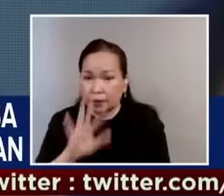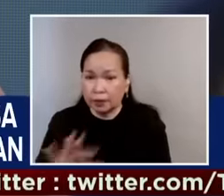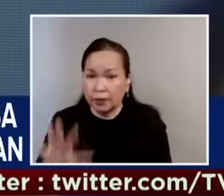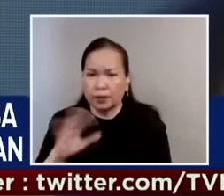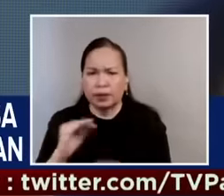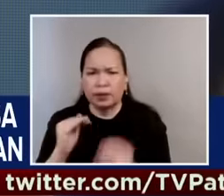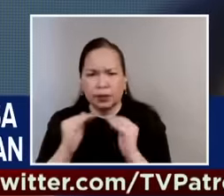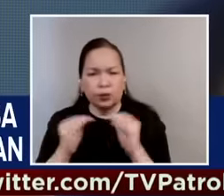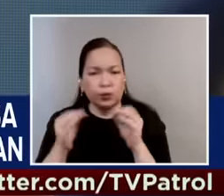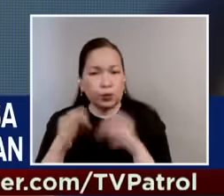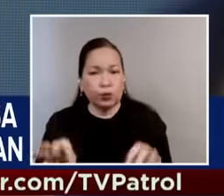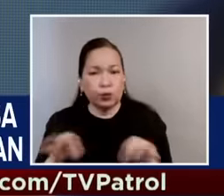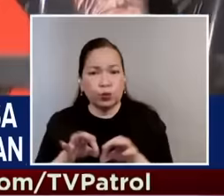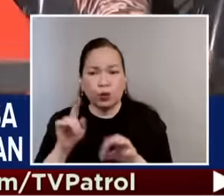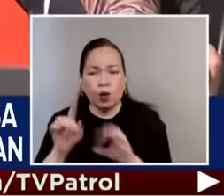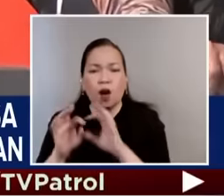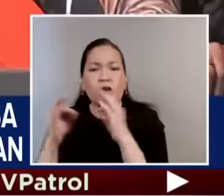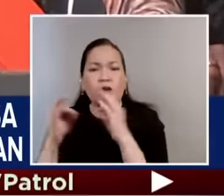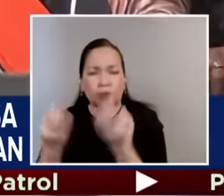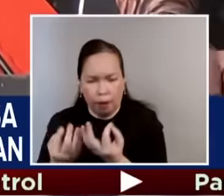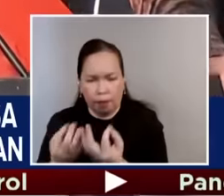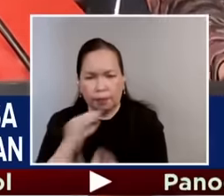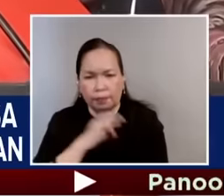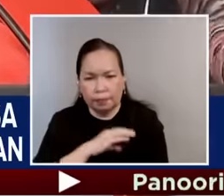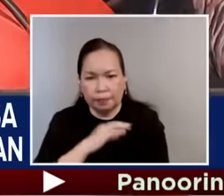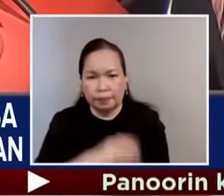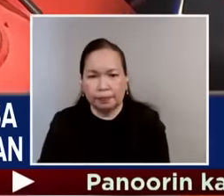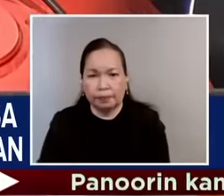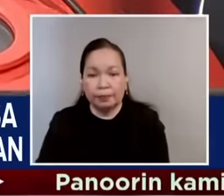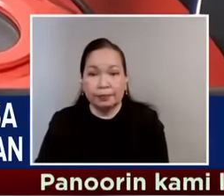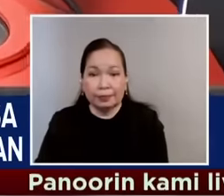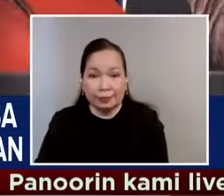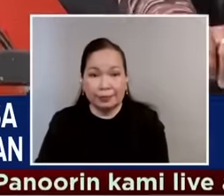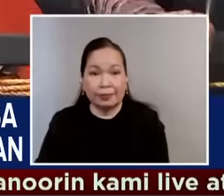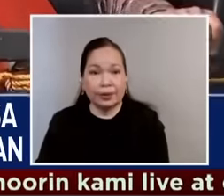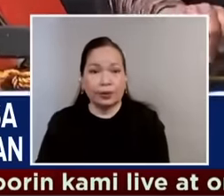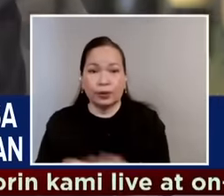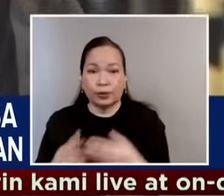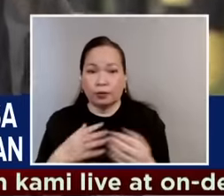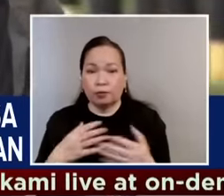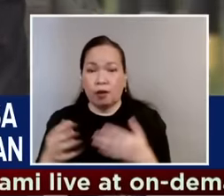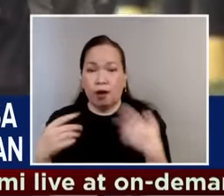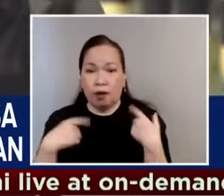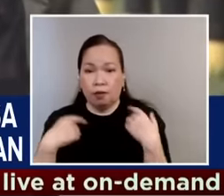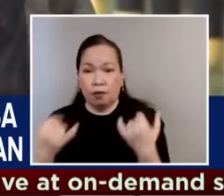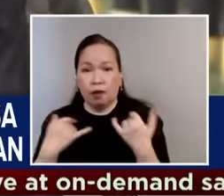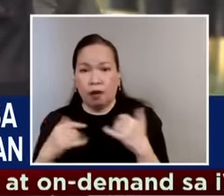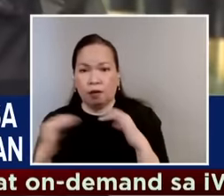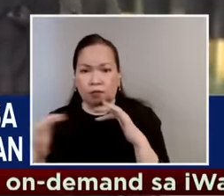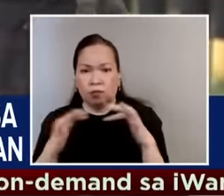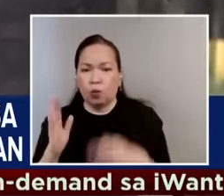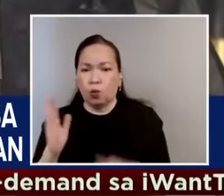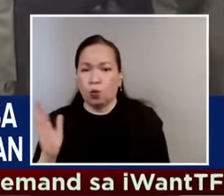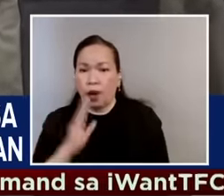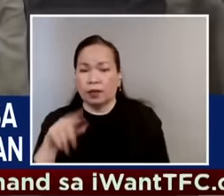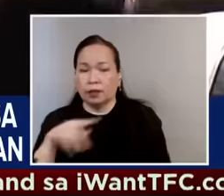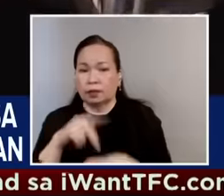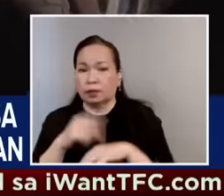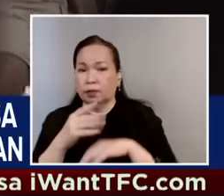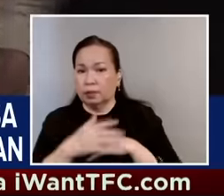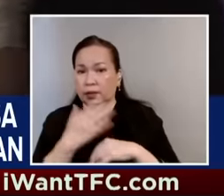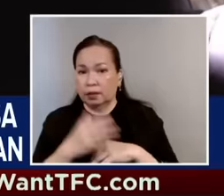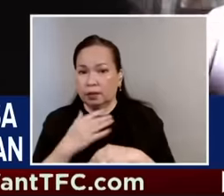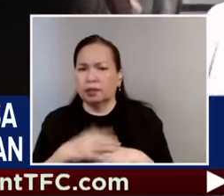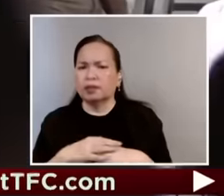important, your family's well-being. Sa gitna ng tensyon sa West Philippine Sea, sinabi ng Pangulo na pag-iibayuhin ng Pilipinas